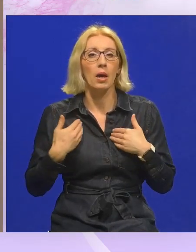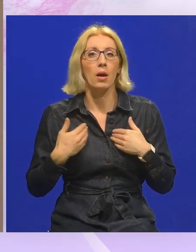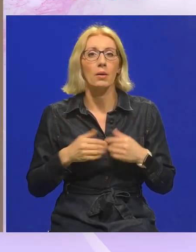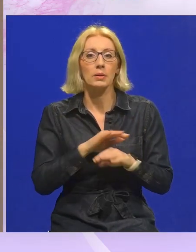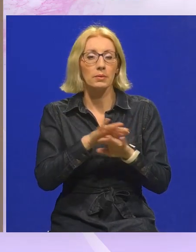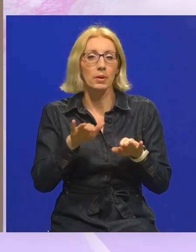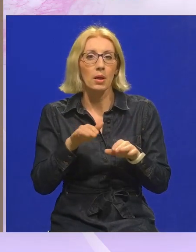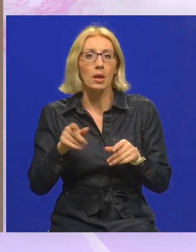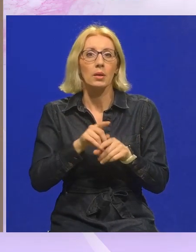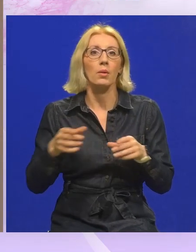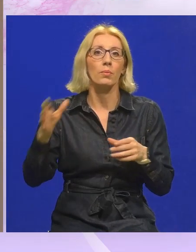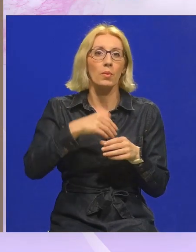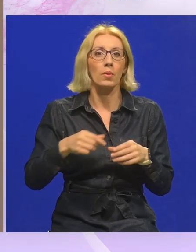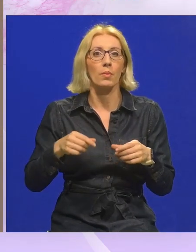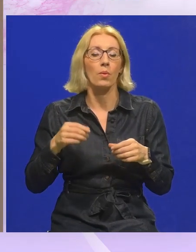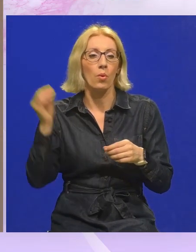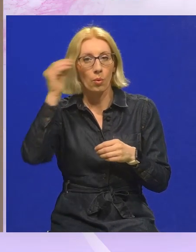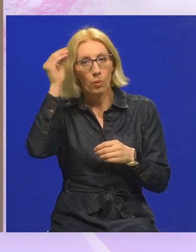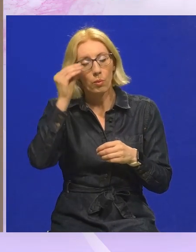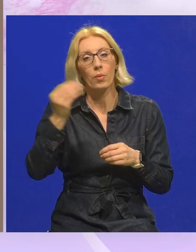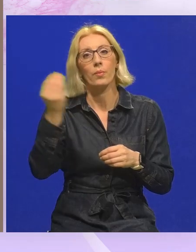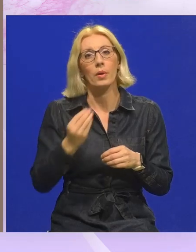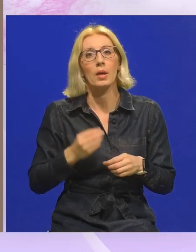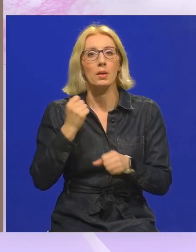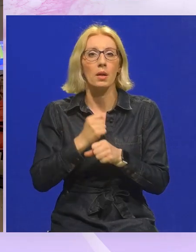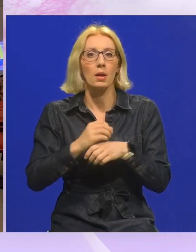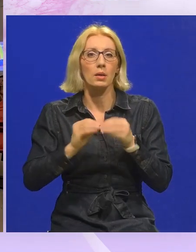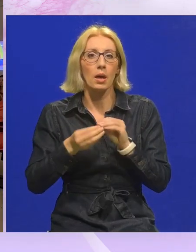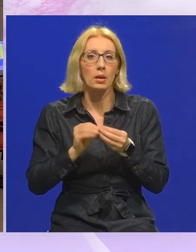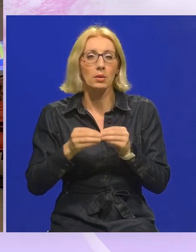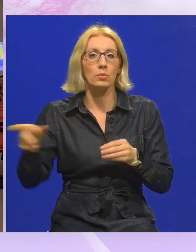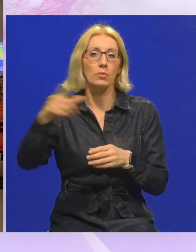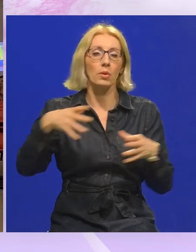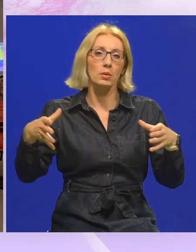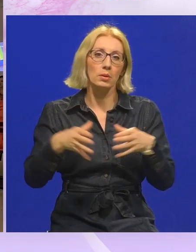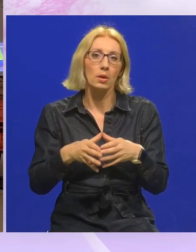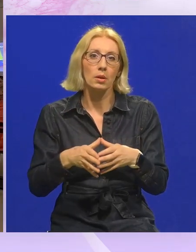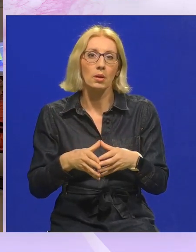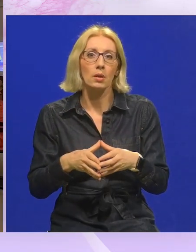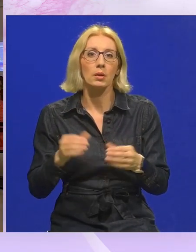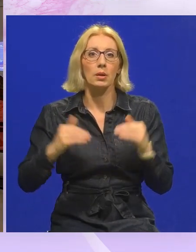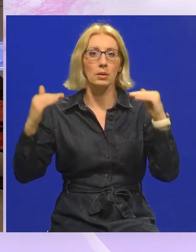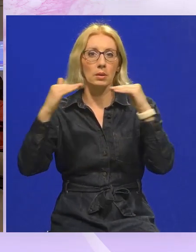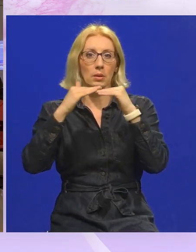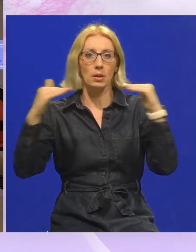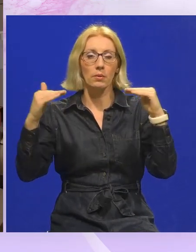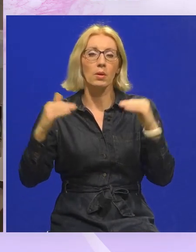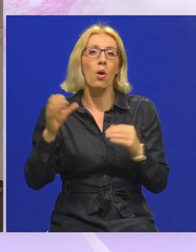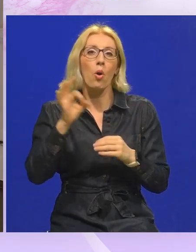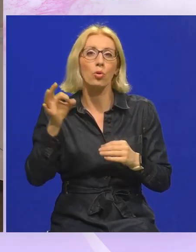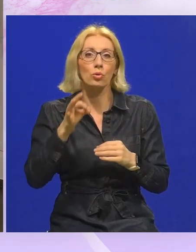imaju priliku sudjelovati u kulturno-umjetničkim radionicama u svojoj zajednici na ravnopravnoj osnovi sa